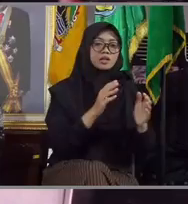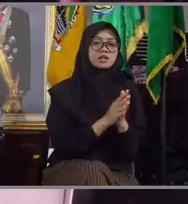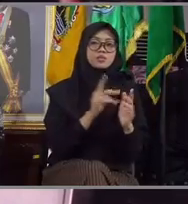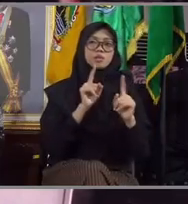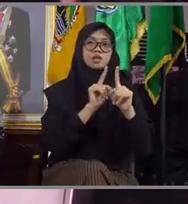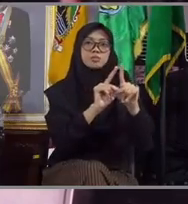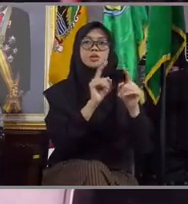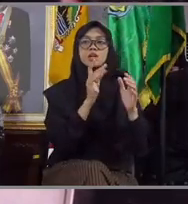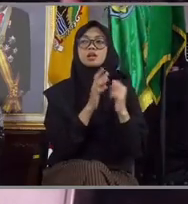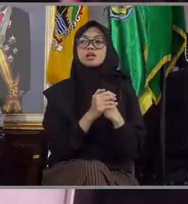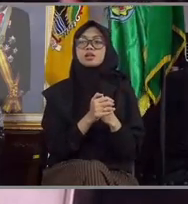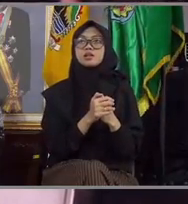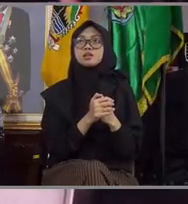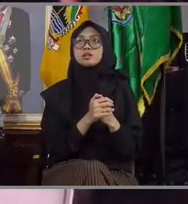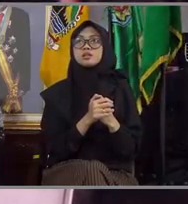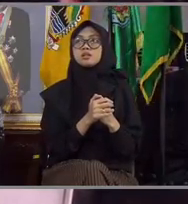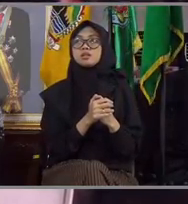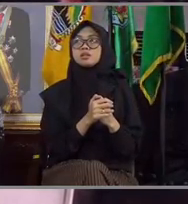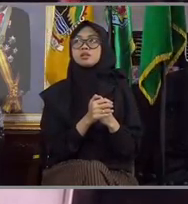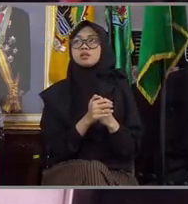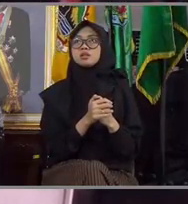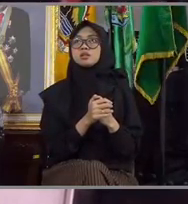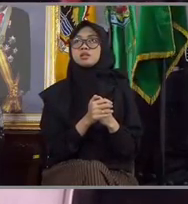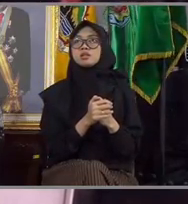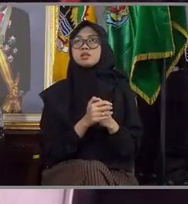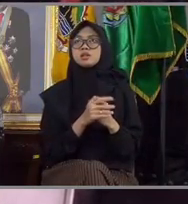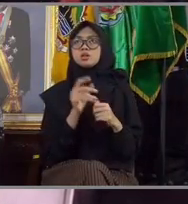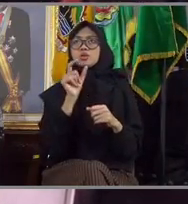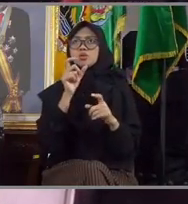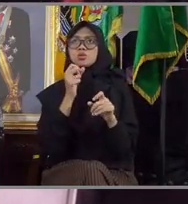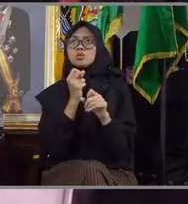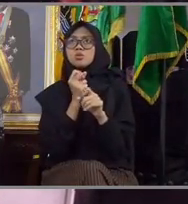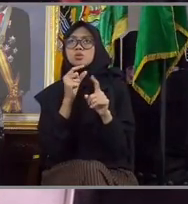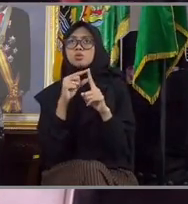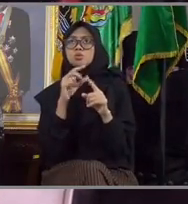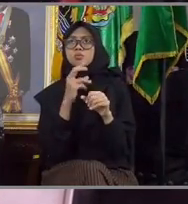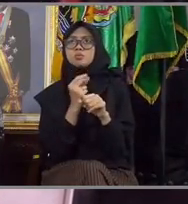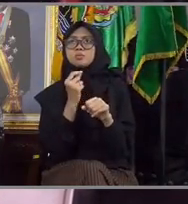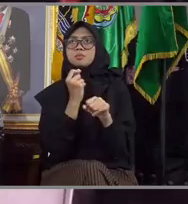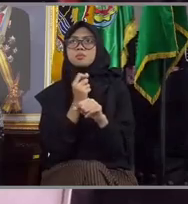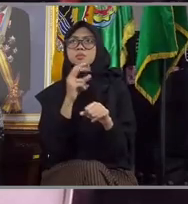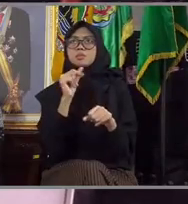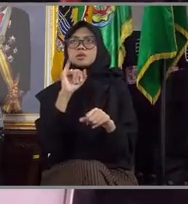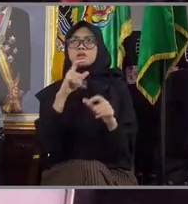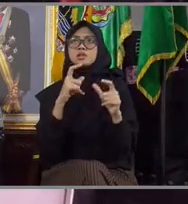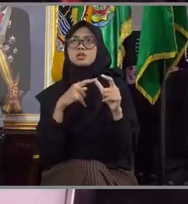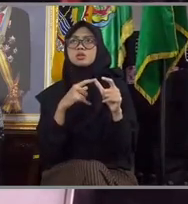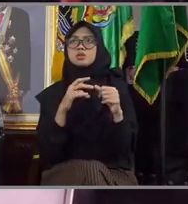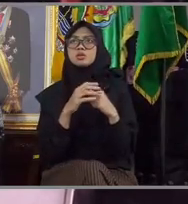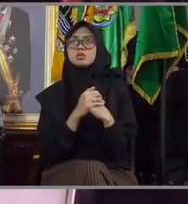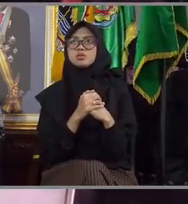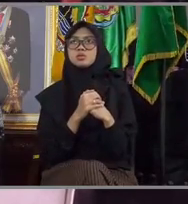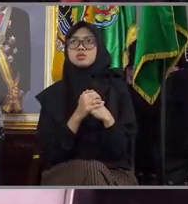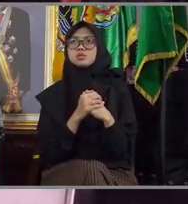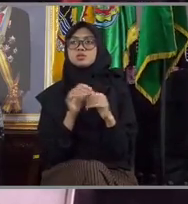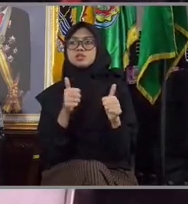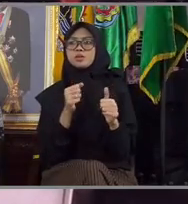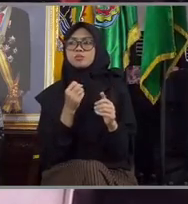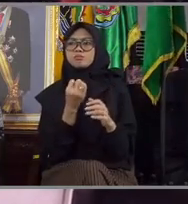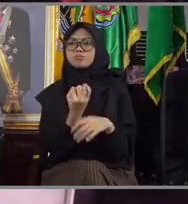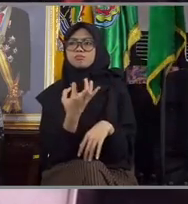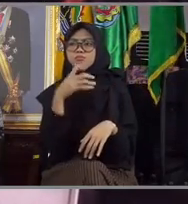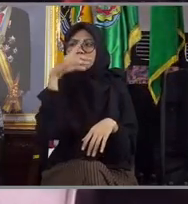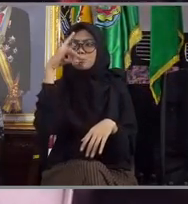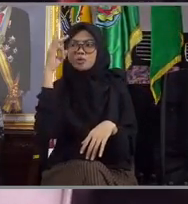KKN bersama kami cisundawu kira-kira siap berapa desa Pak kira penyebab kenapa Wah kok NY